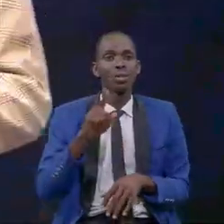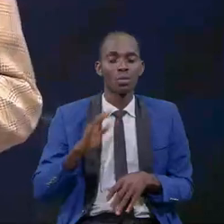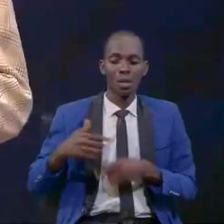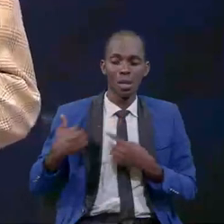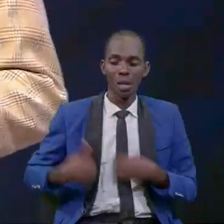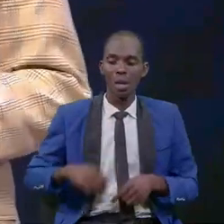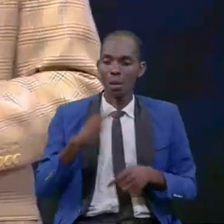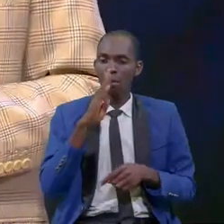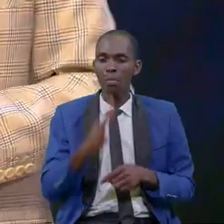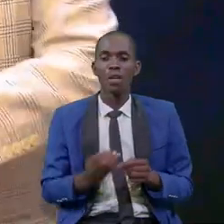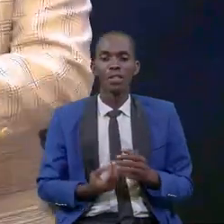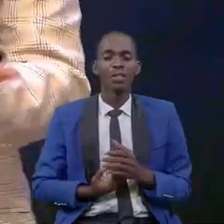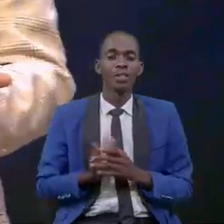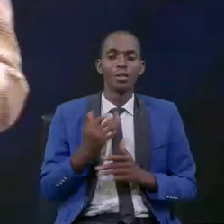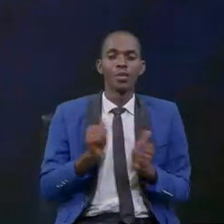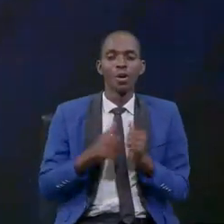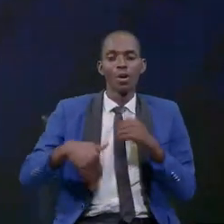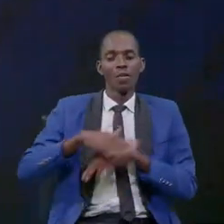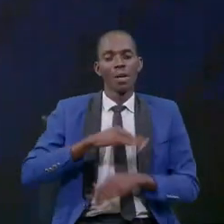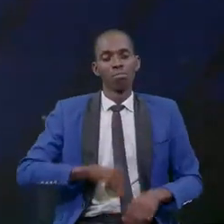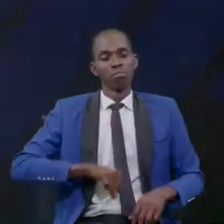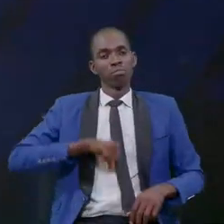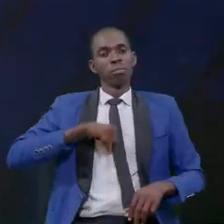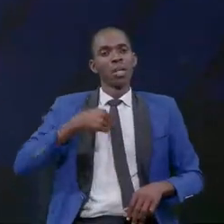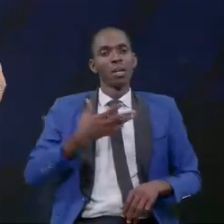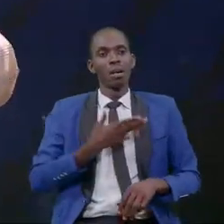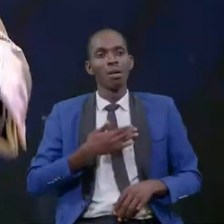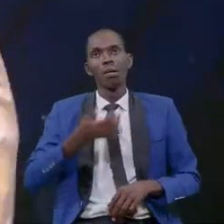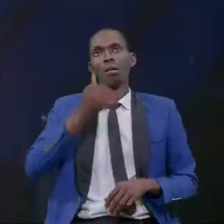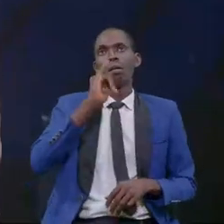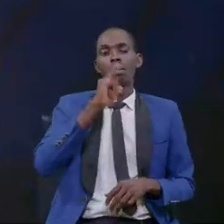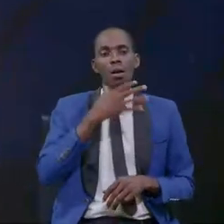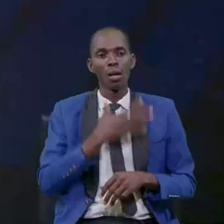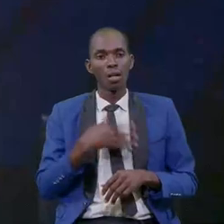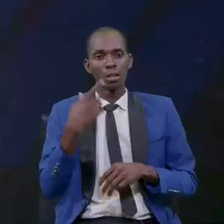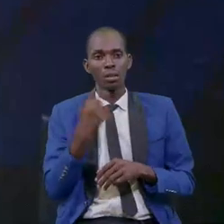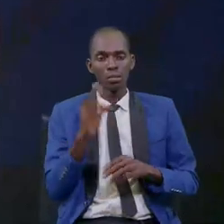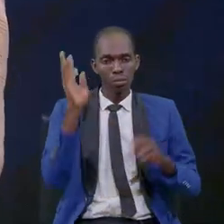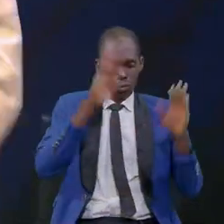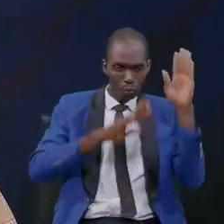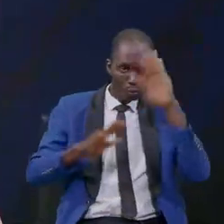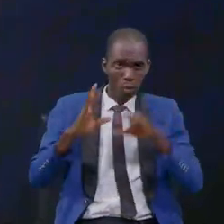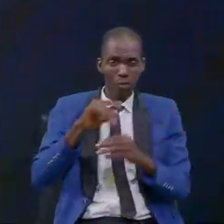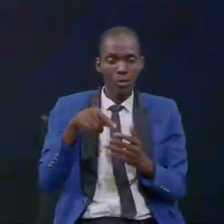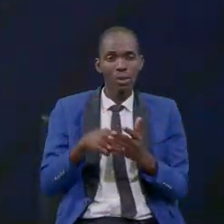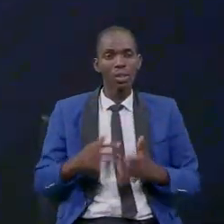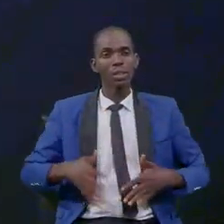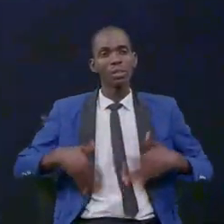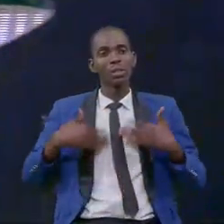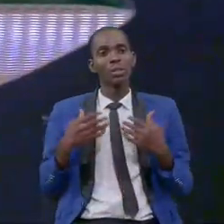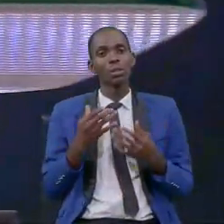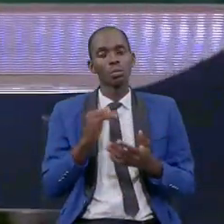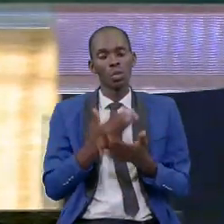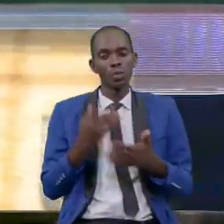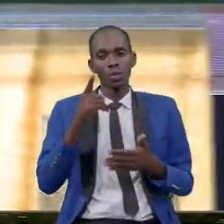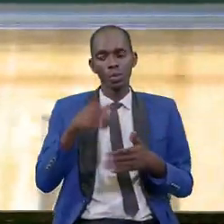vos cœurs ne s'apesantissent par les excès du manger et du boire et par les soucis de la vie, et que ce jour